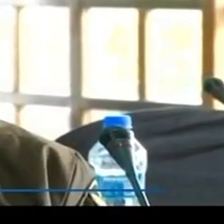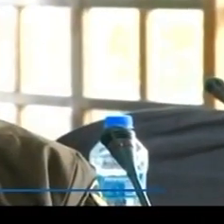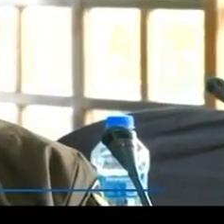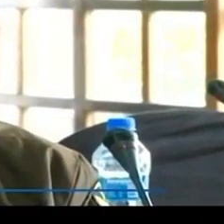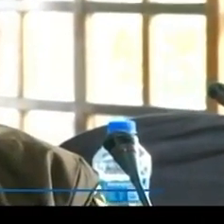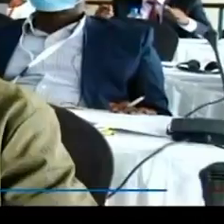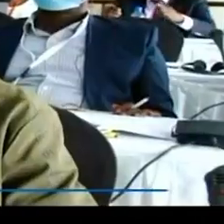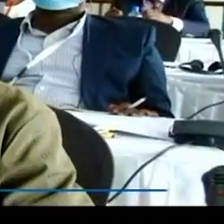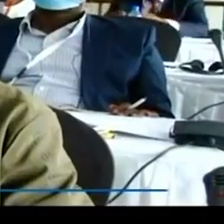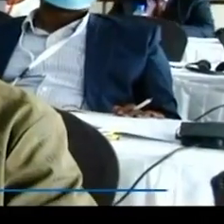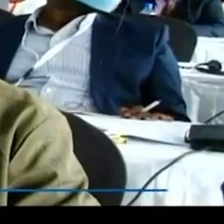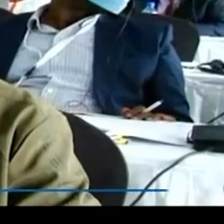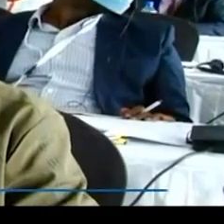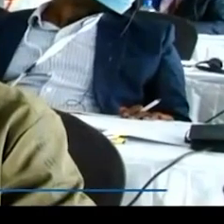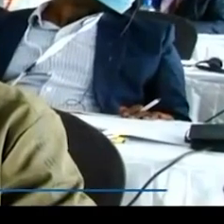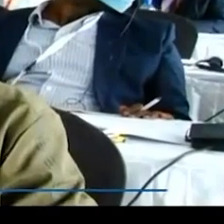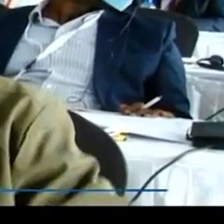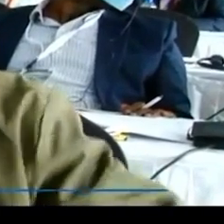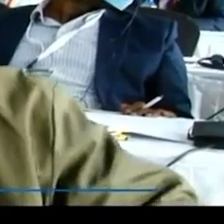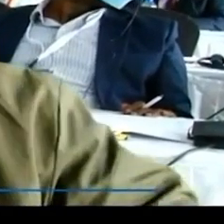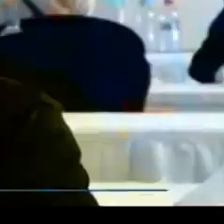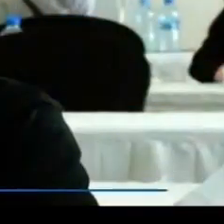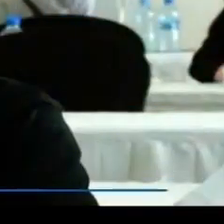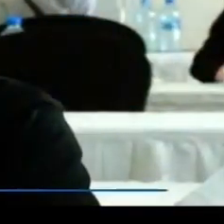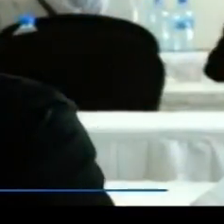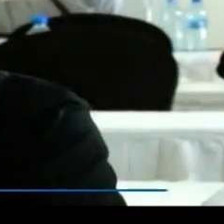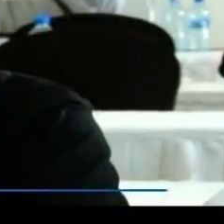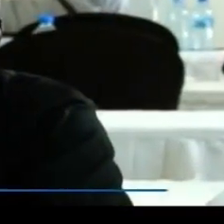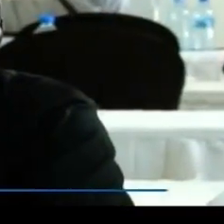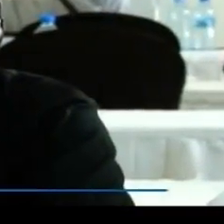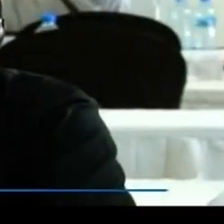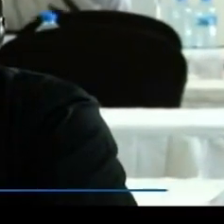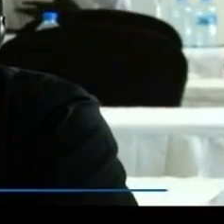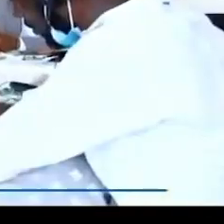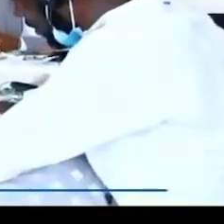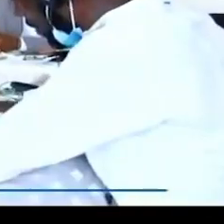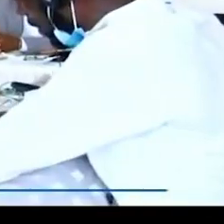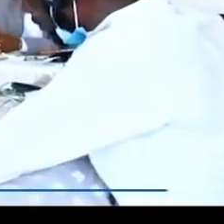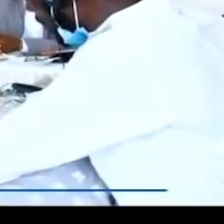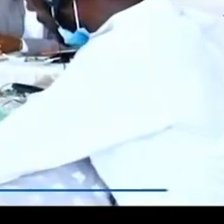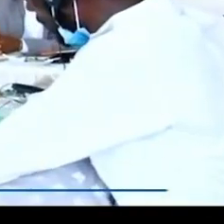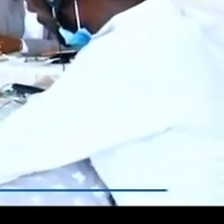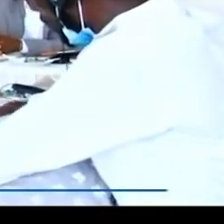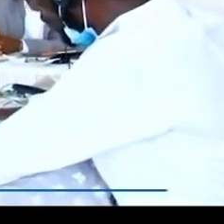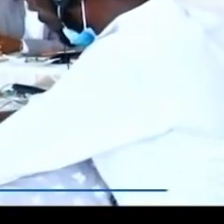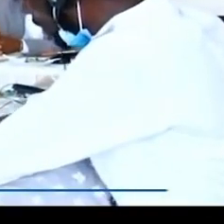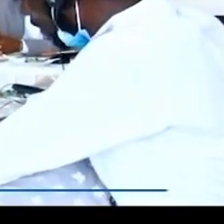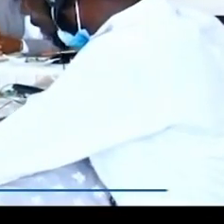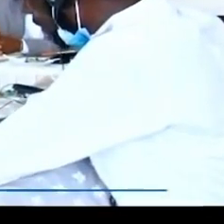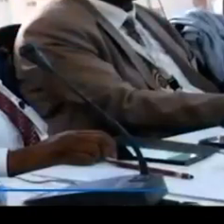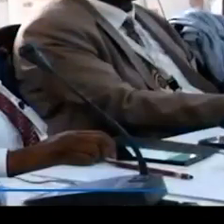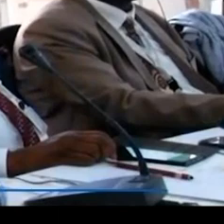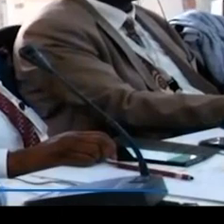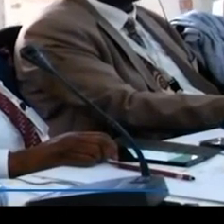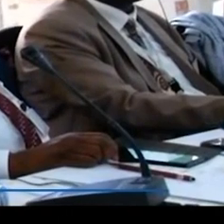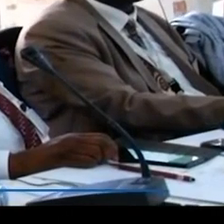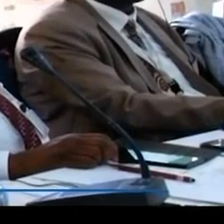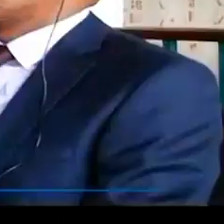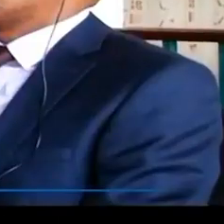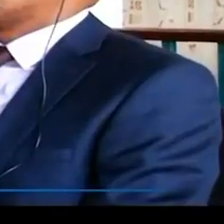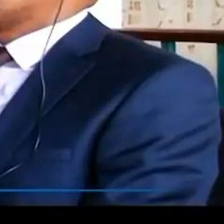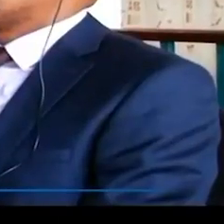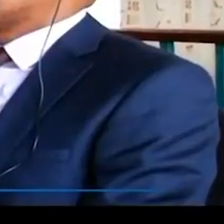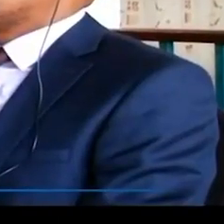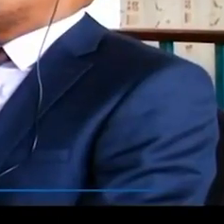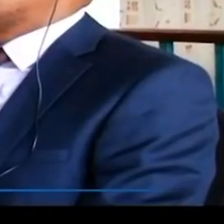Makanika, Tuiranero Android, Ngumino Coalition FPDC et UPSP se disent très